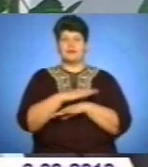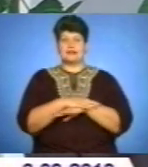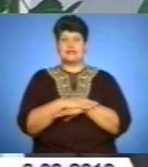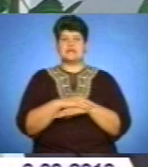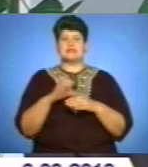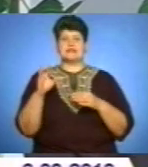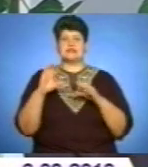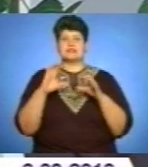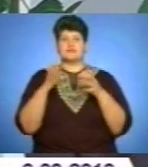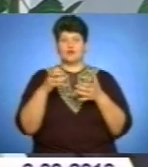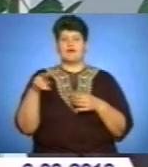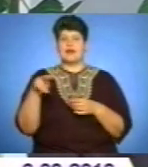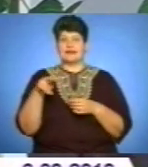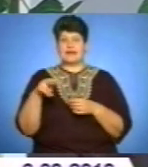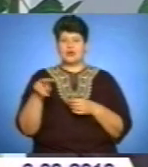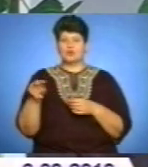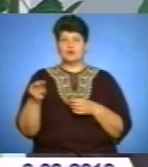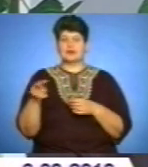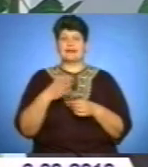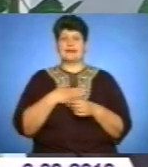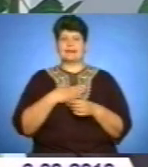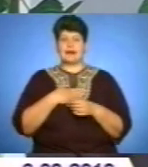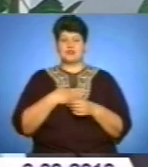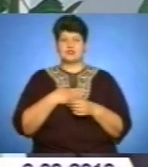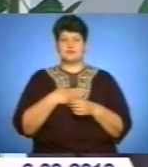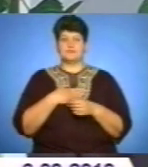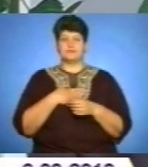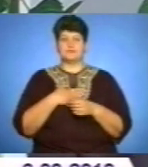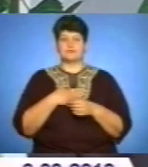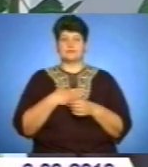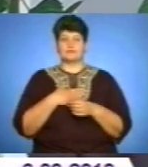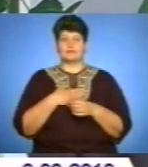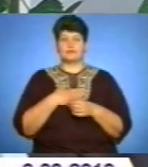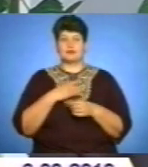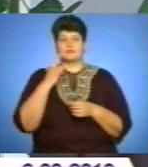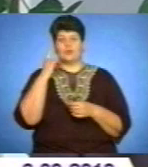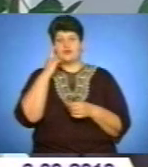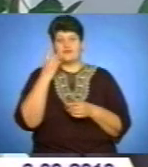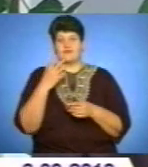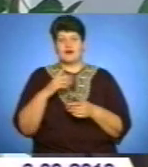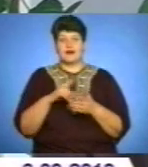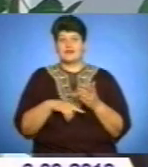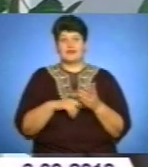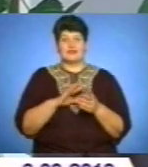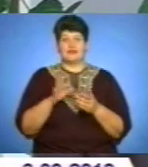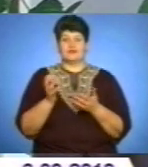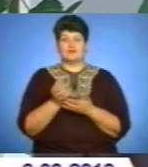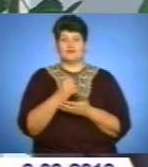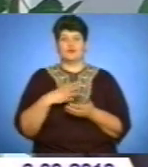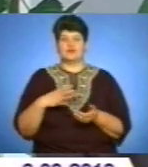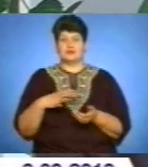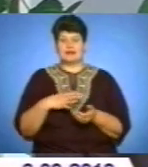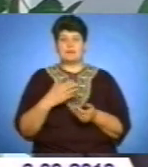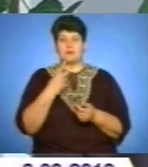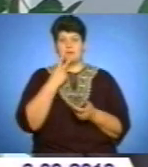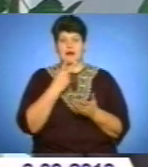літератури. Так от, наші якби сподівання не виправдалися, так як ми